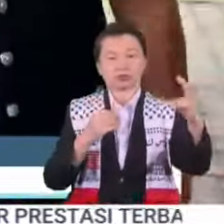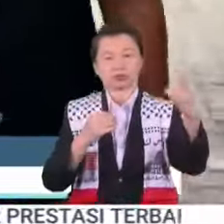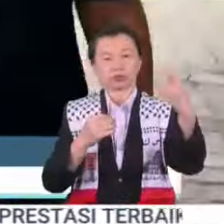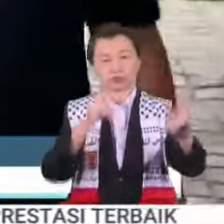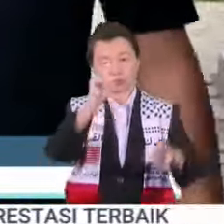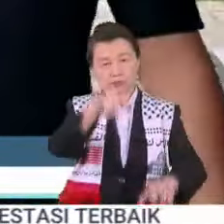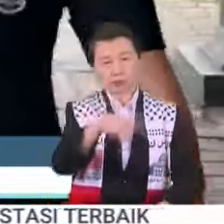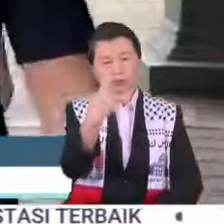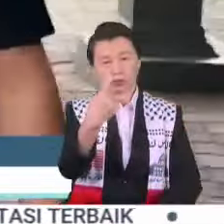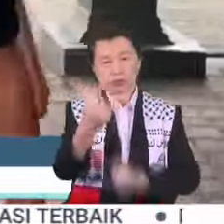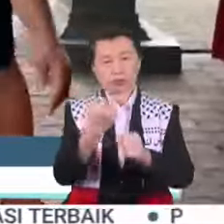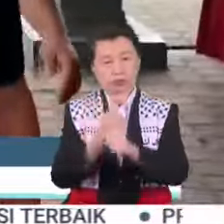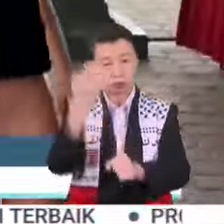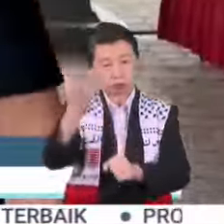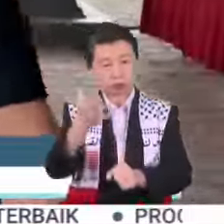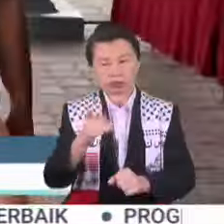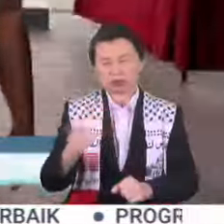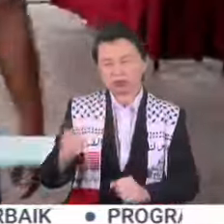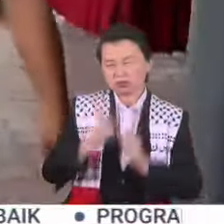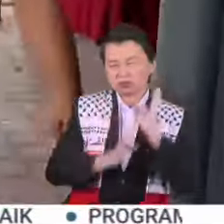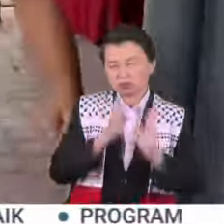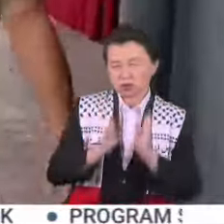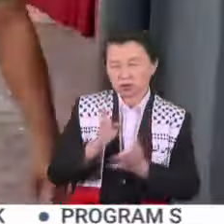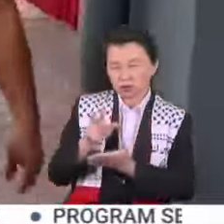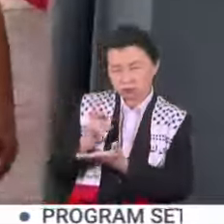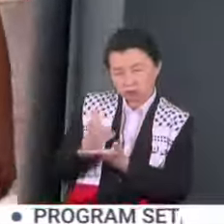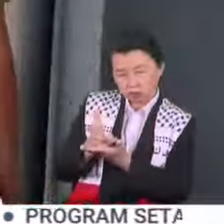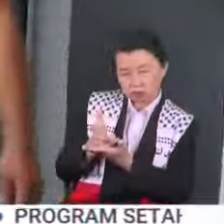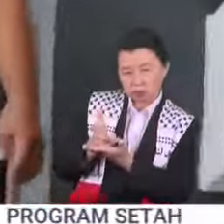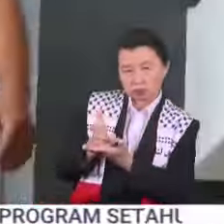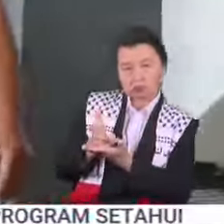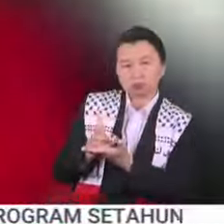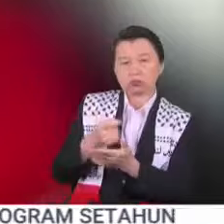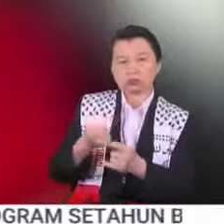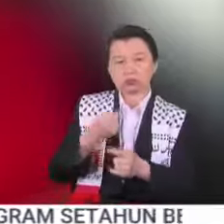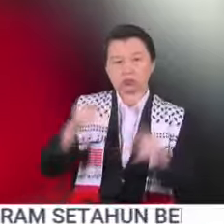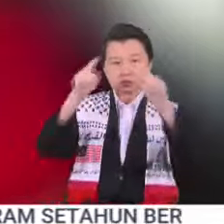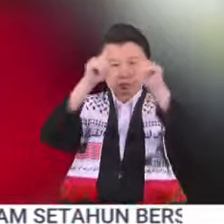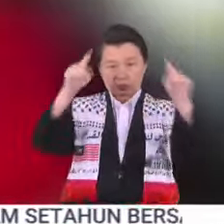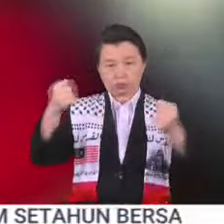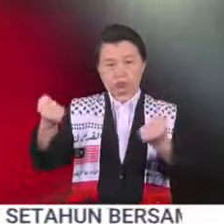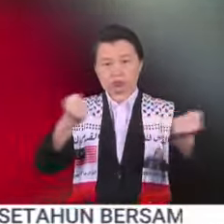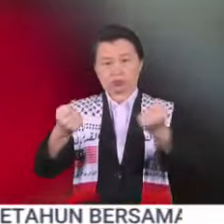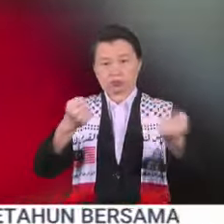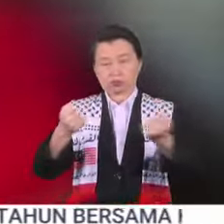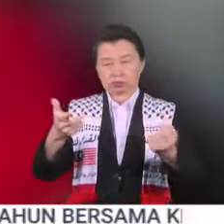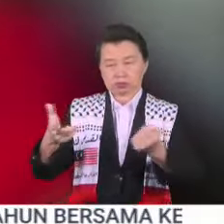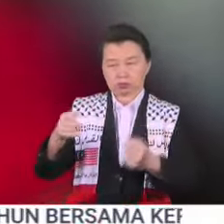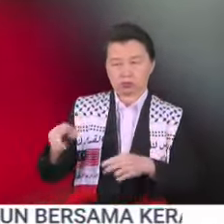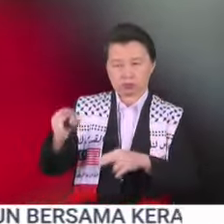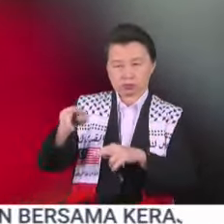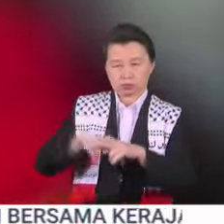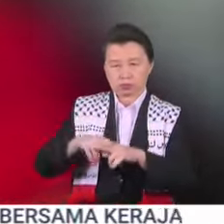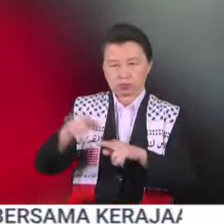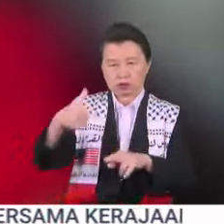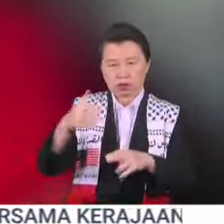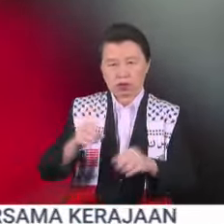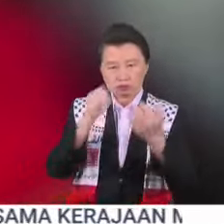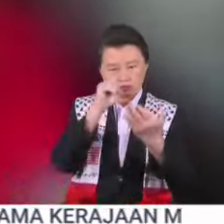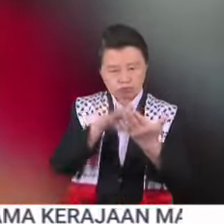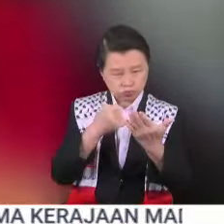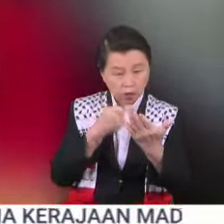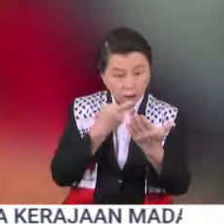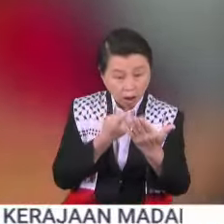Januari tahun depan. Perbuatan remaja terbabit berjaya dirakam kamera papan pemuka di dalam kenderaan e-hailing dinaiki dan tular di media